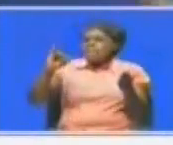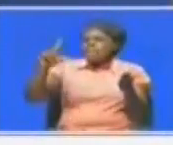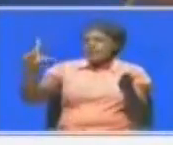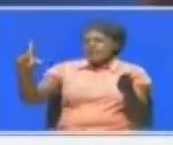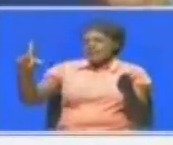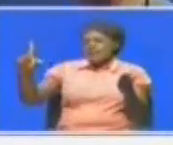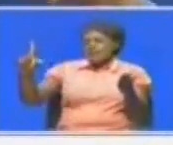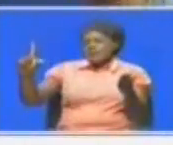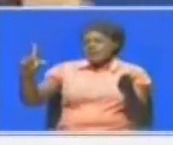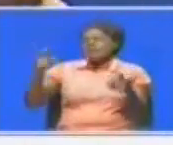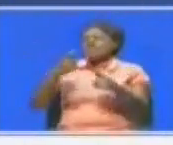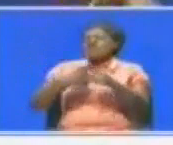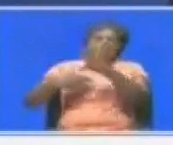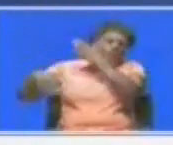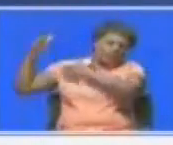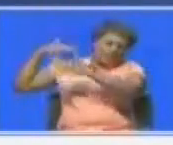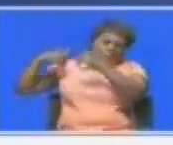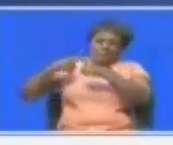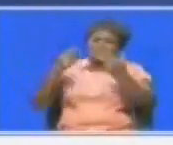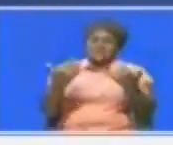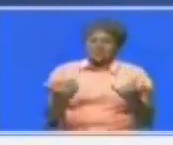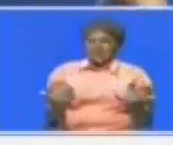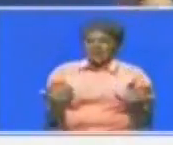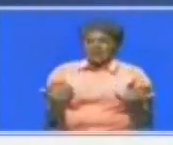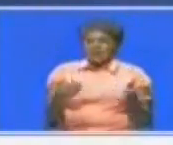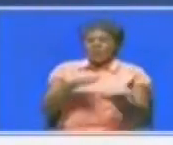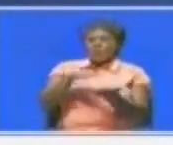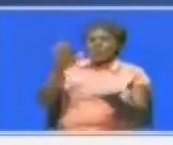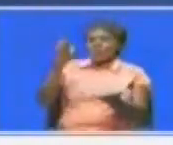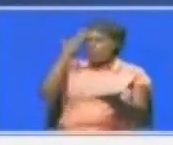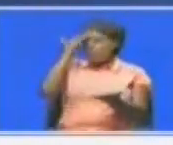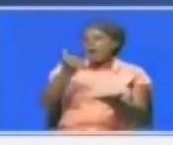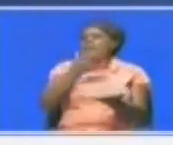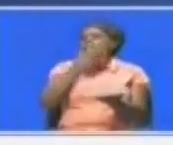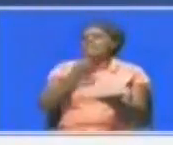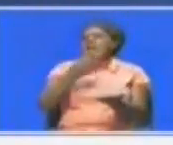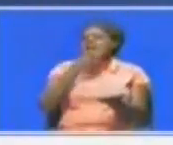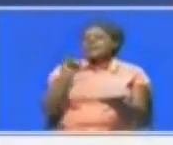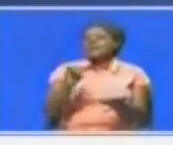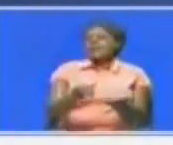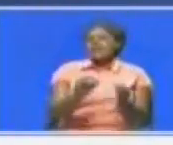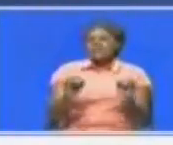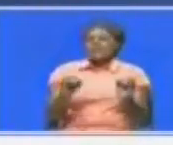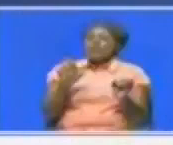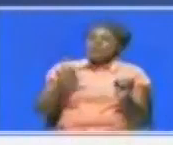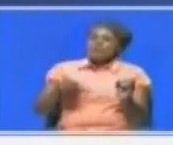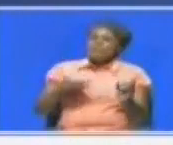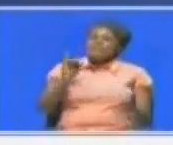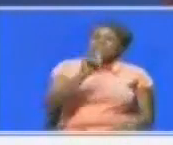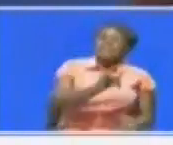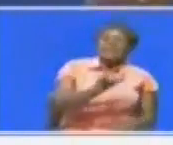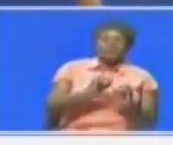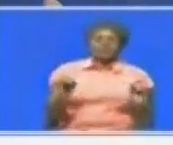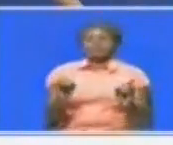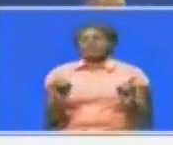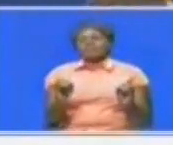Haya ni mambo yamekuwa kuanzia kitambo, lakini sasa hivi yamezidi, manake wanaume siku hizi hawatulii. Wanawake pia wamekosa kutulia.